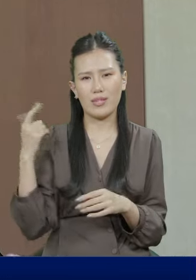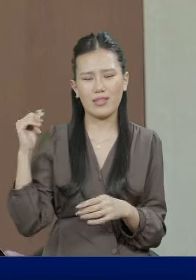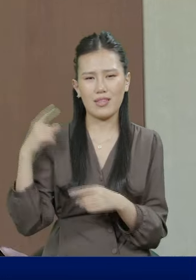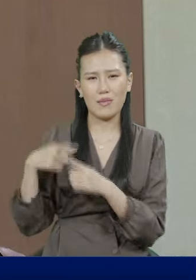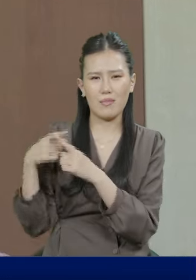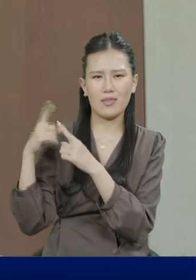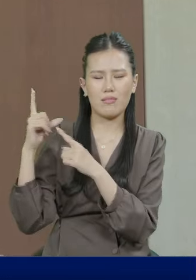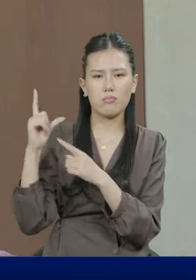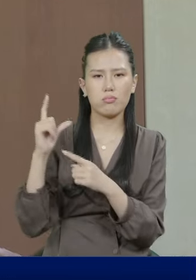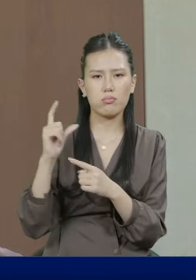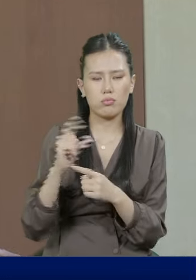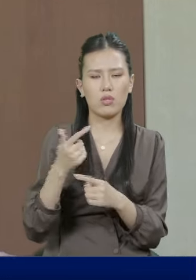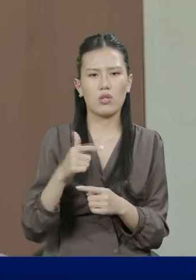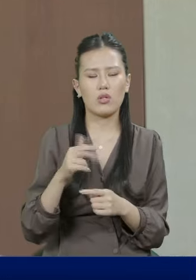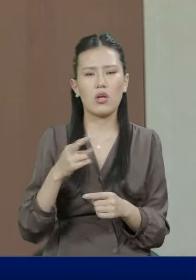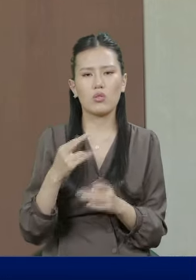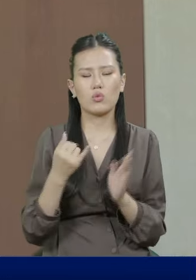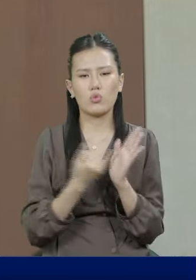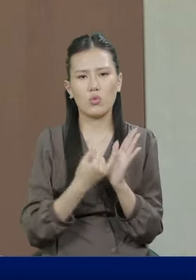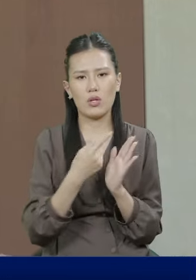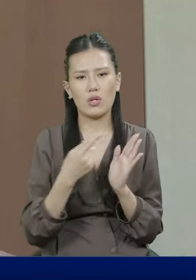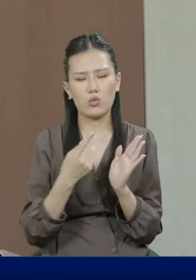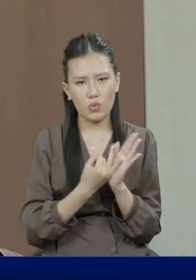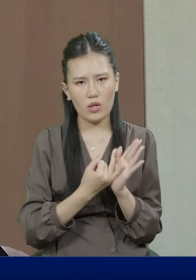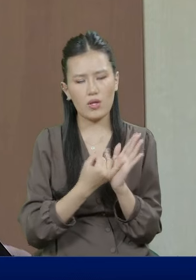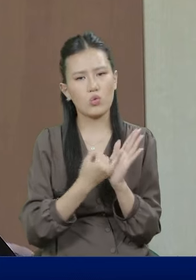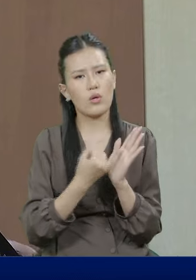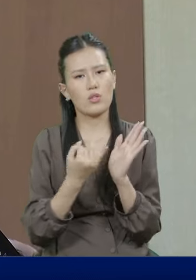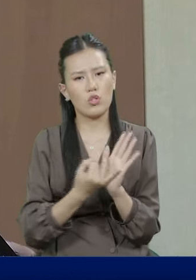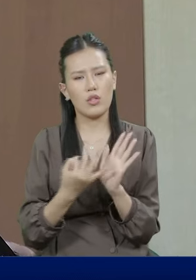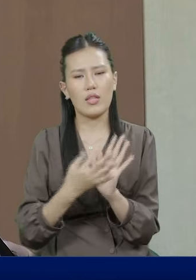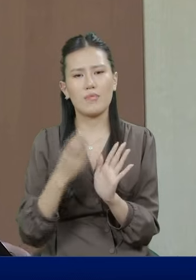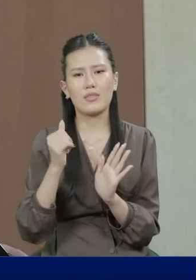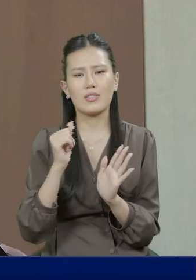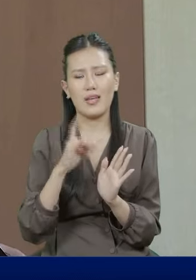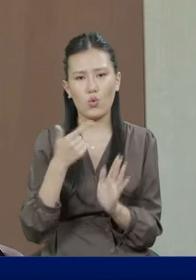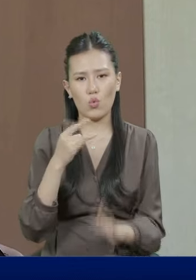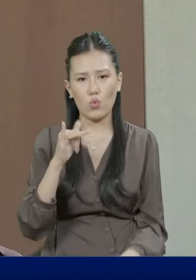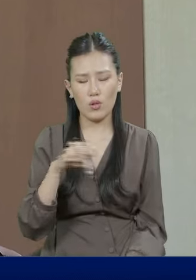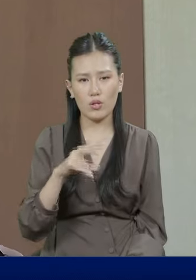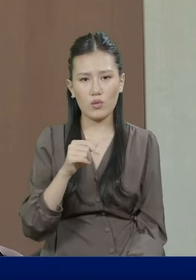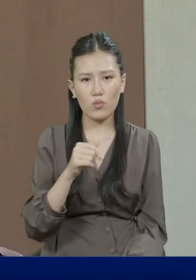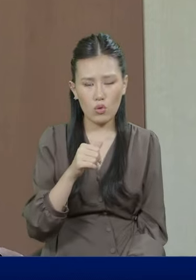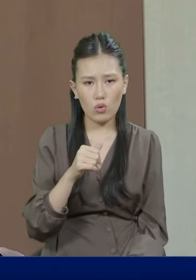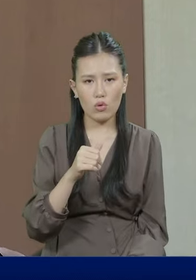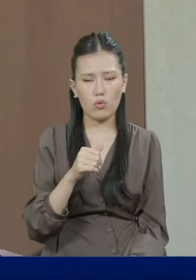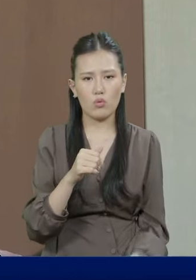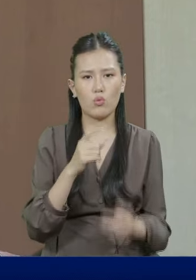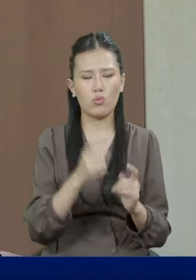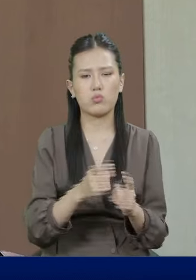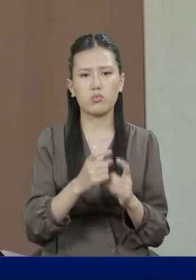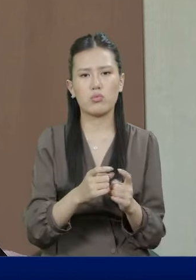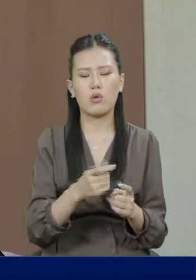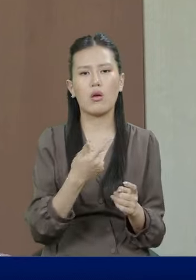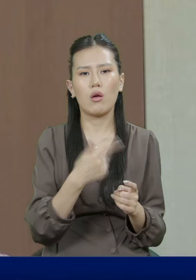тэгэхээр 6 7 8 сарын гурилан үнийн хандлагыг харахад бол өөрчлөлт бол гараагүй байв.